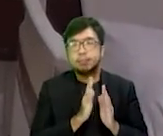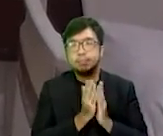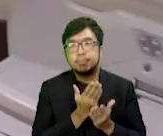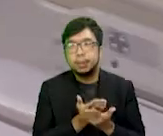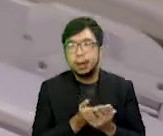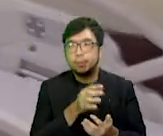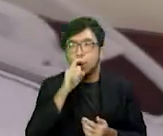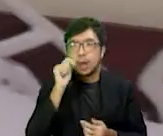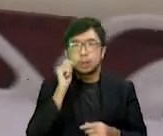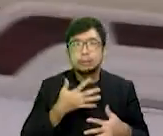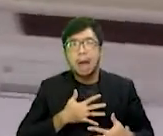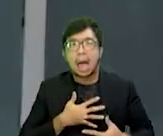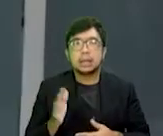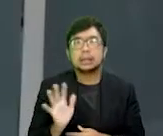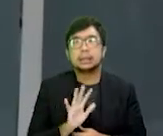panik.